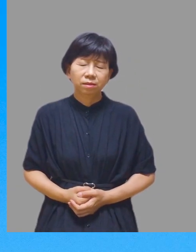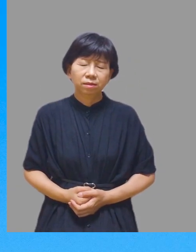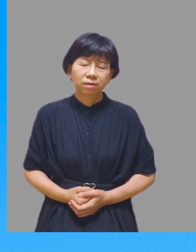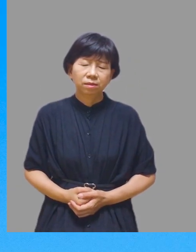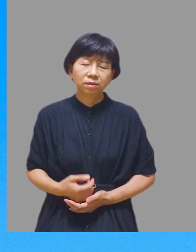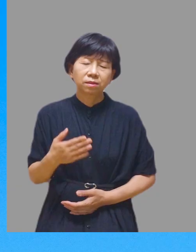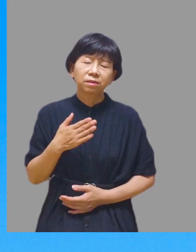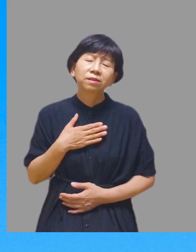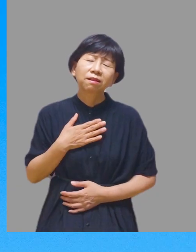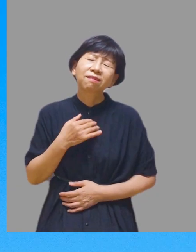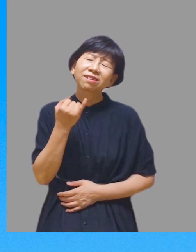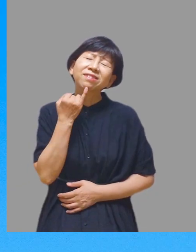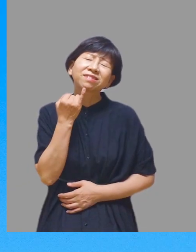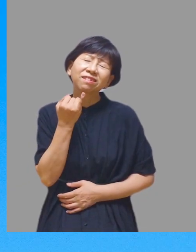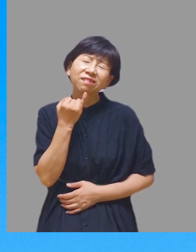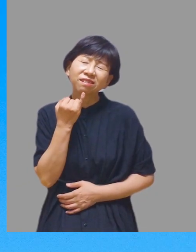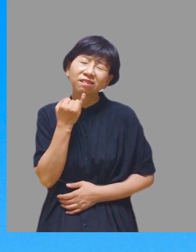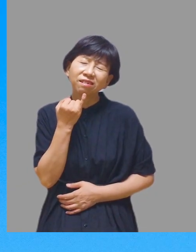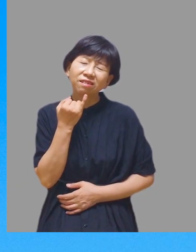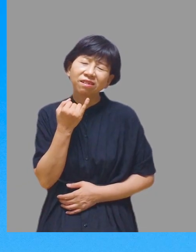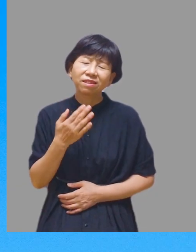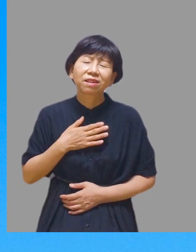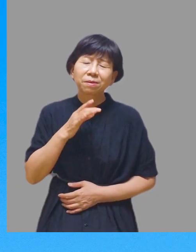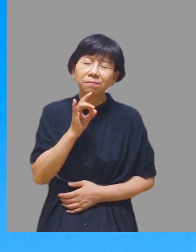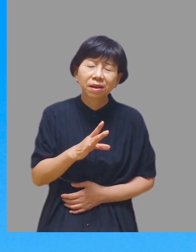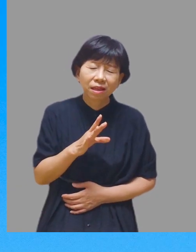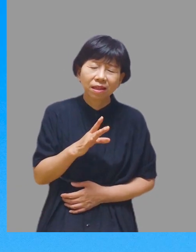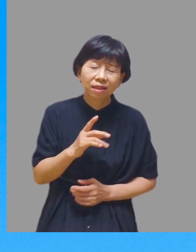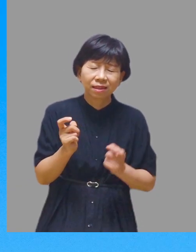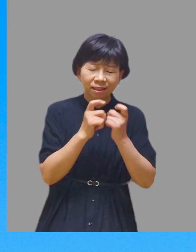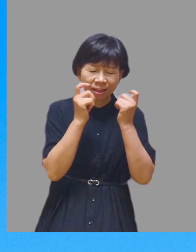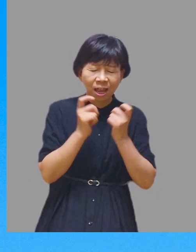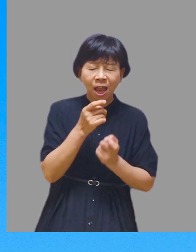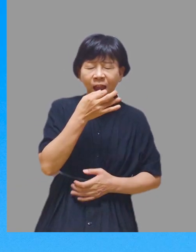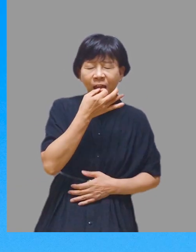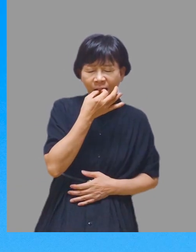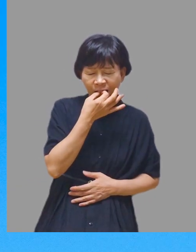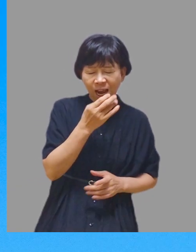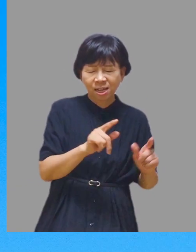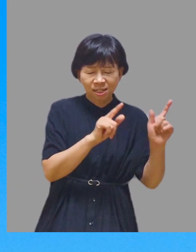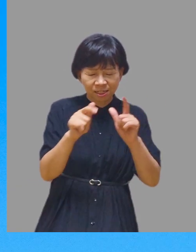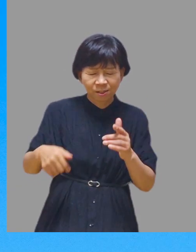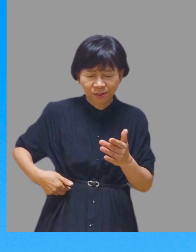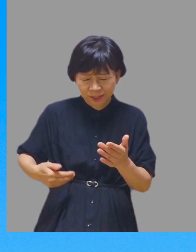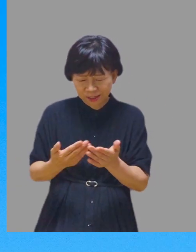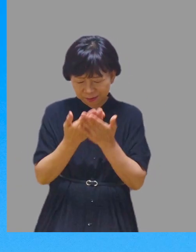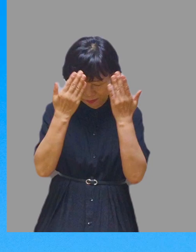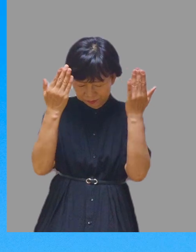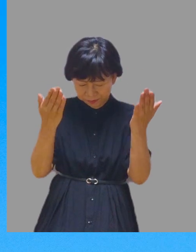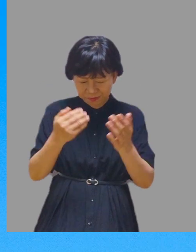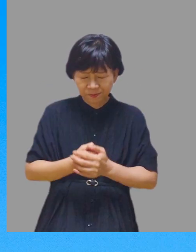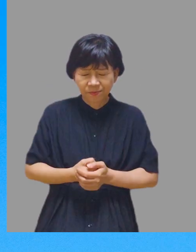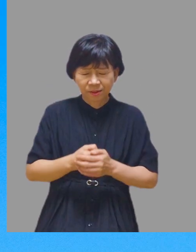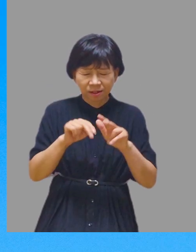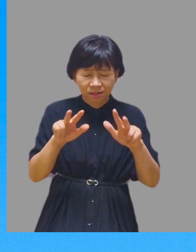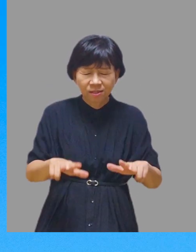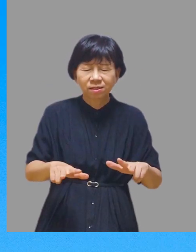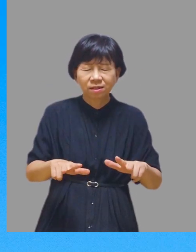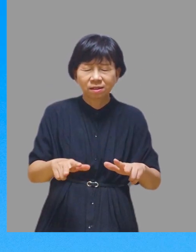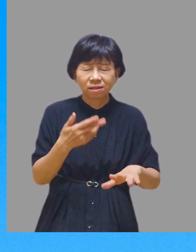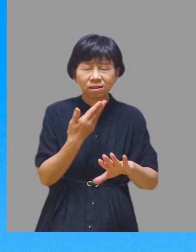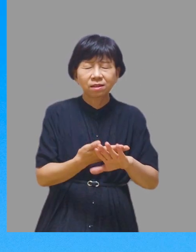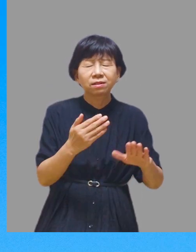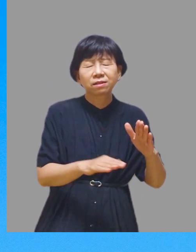나만 괜찮으면 되지, 이기적인 신앙으로 살았음을 회개합니다. 이제는